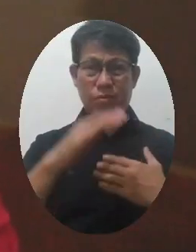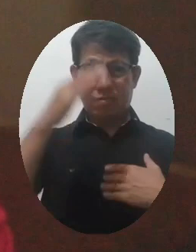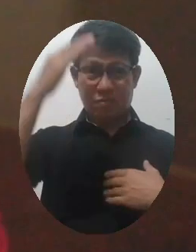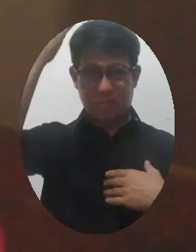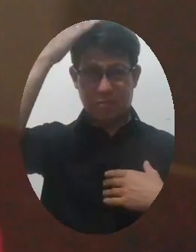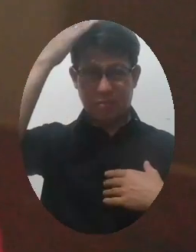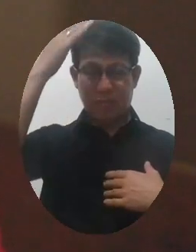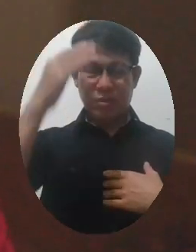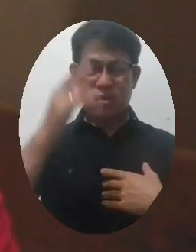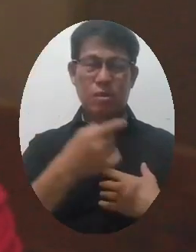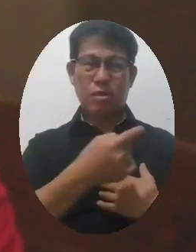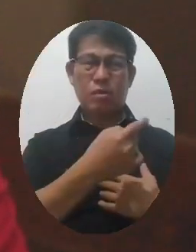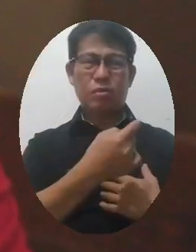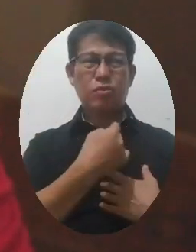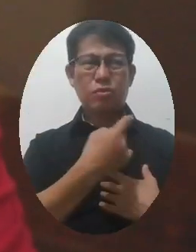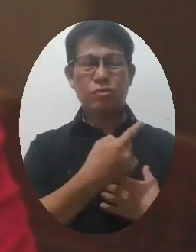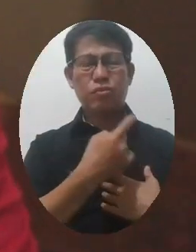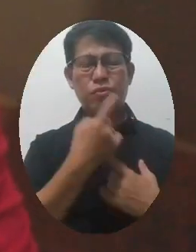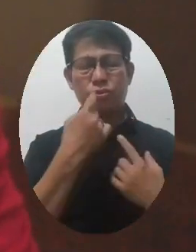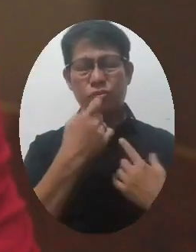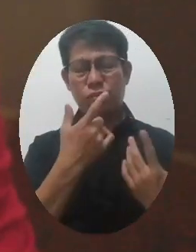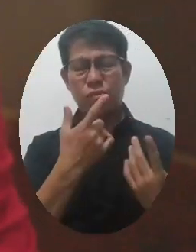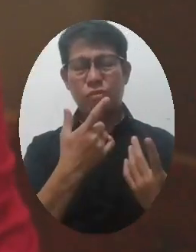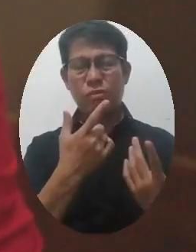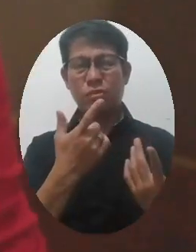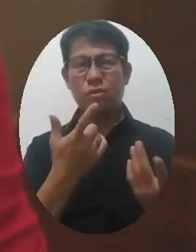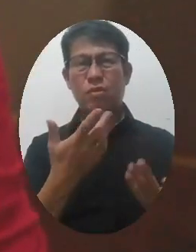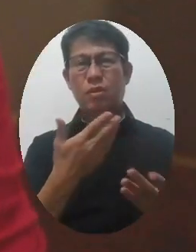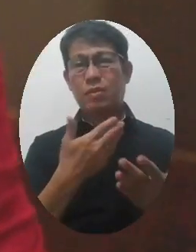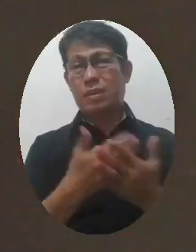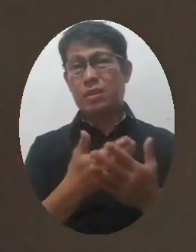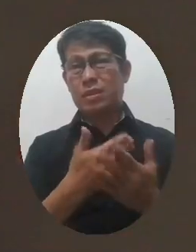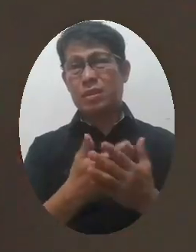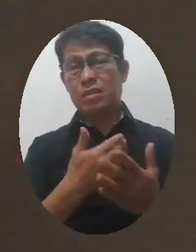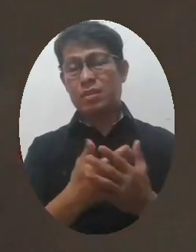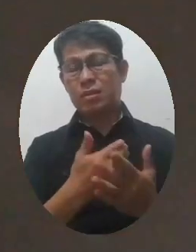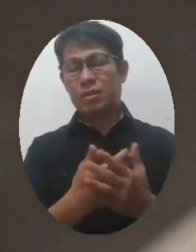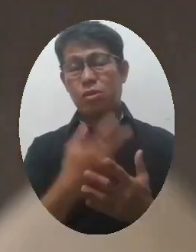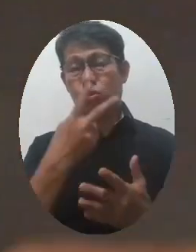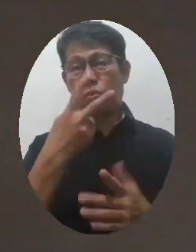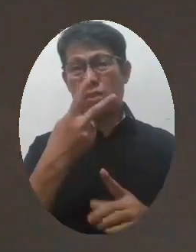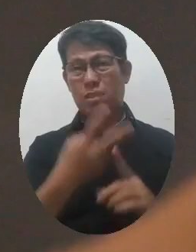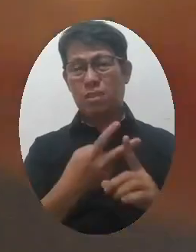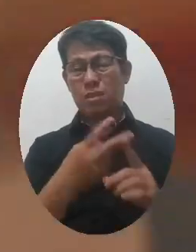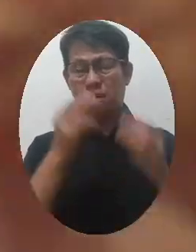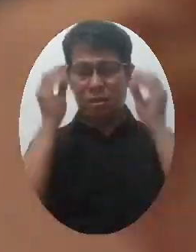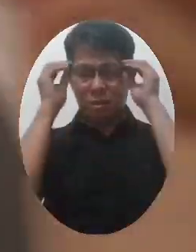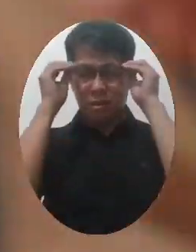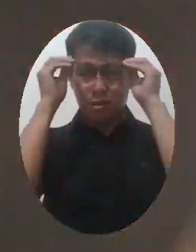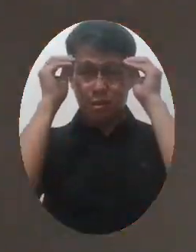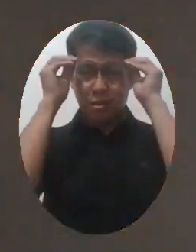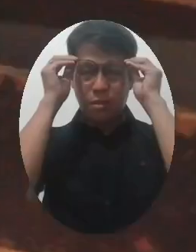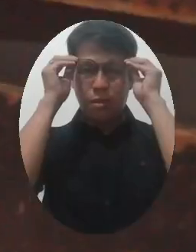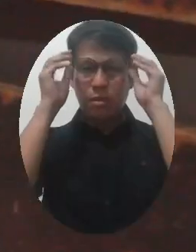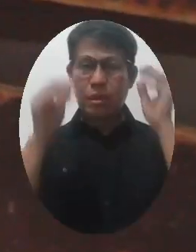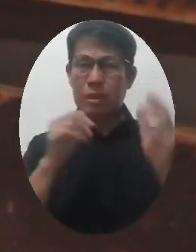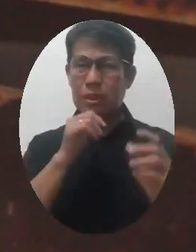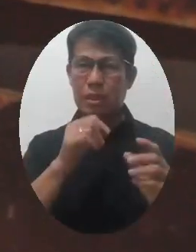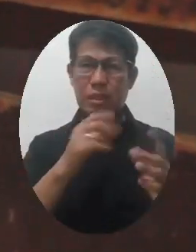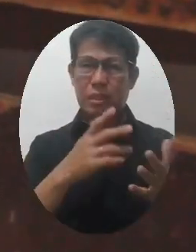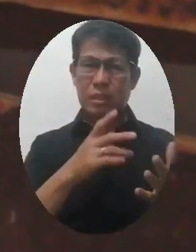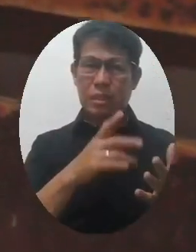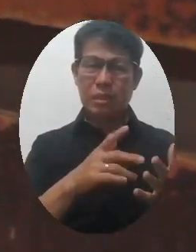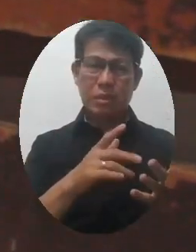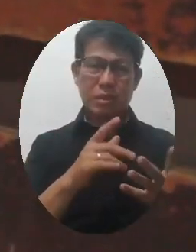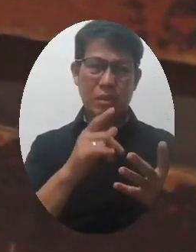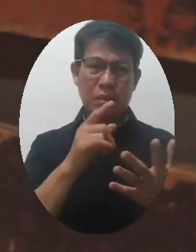sa doktor yun na ayokong mag-back to zero kasi nandito na kami sa point na 2 months, hindi na siya natutusukan